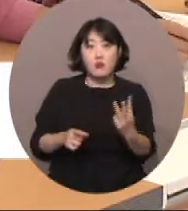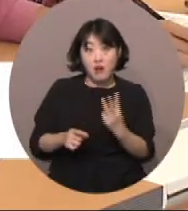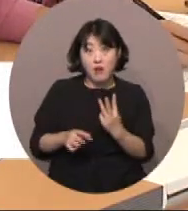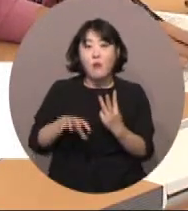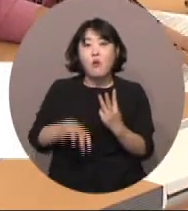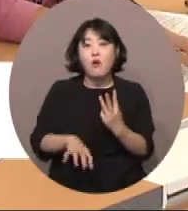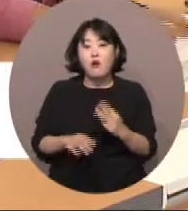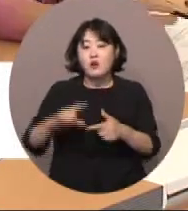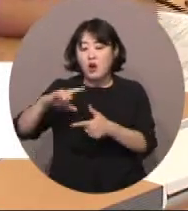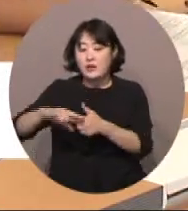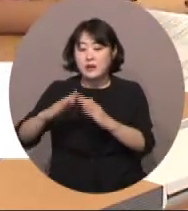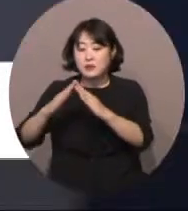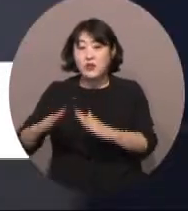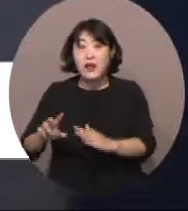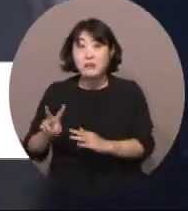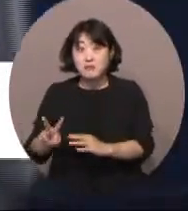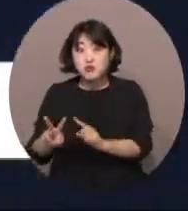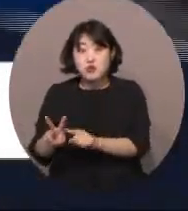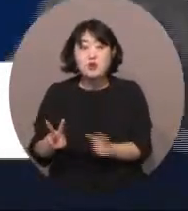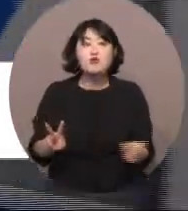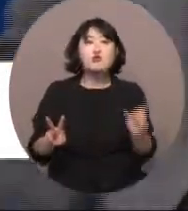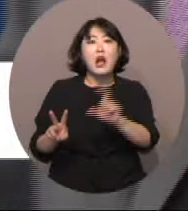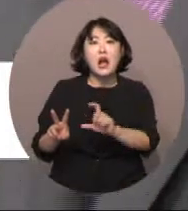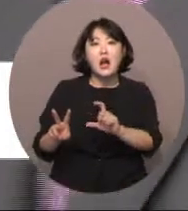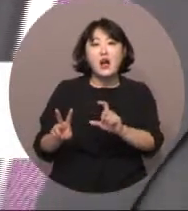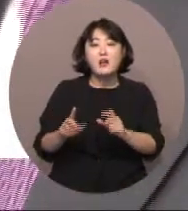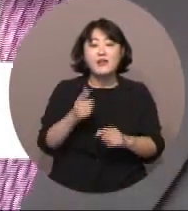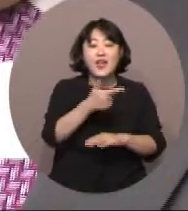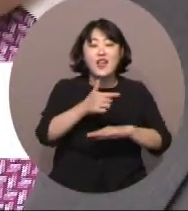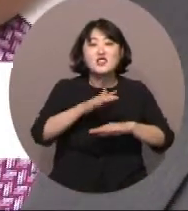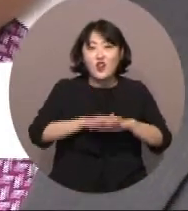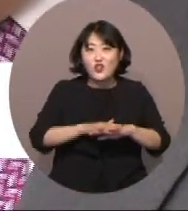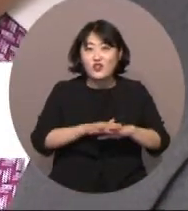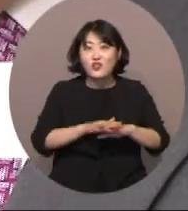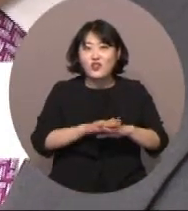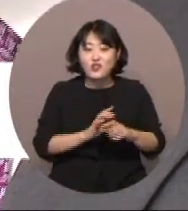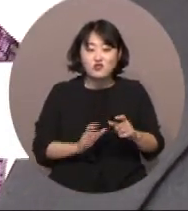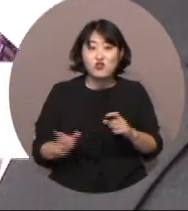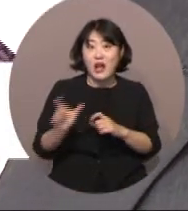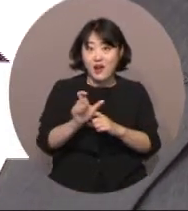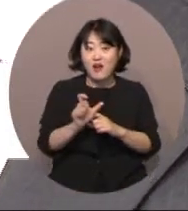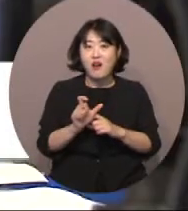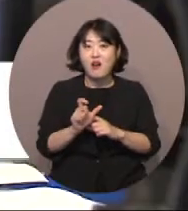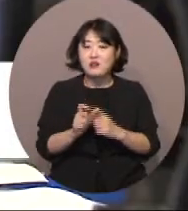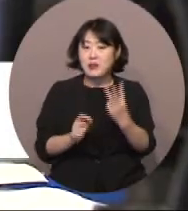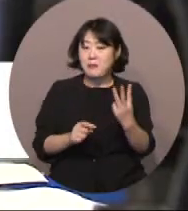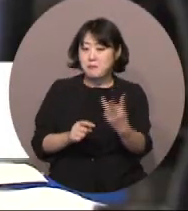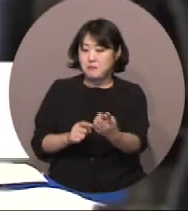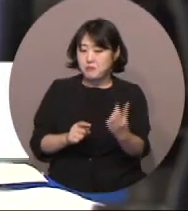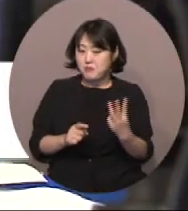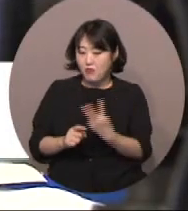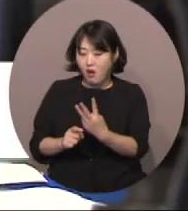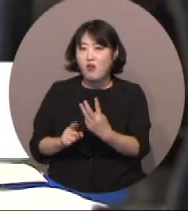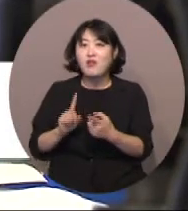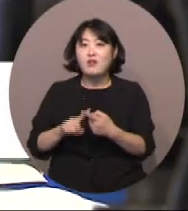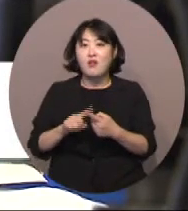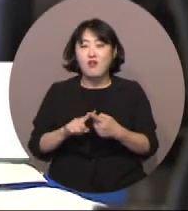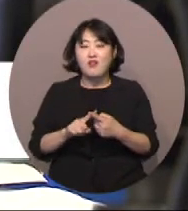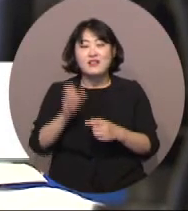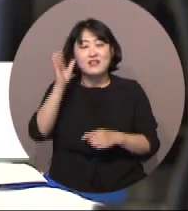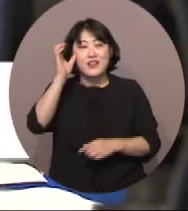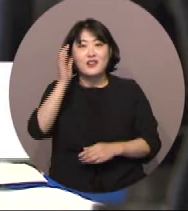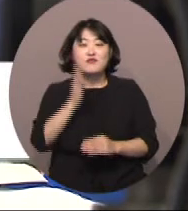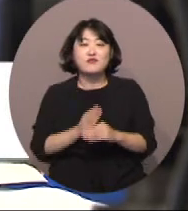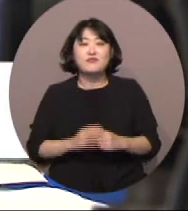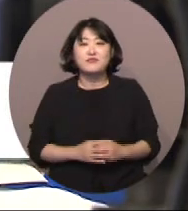경남과 전 나네 우주 산업 클러스터가 대전 주도의 삼각 체제로 재편될 것으로 기대를 모으고 있습니다